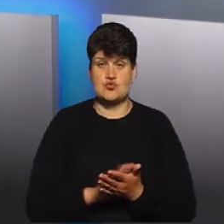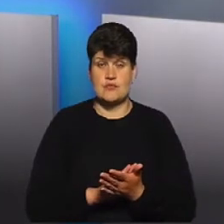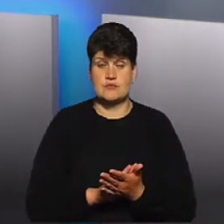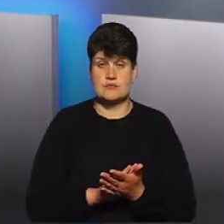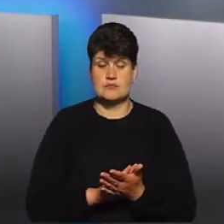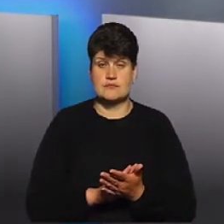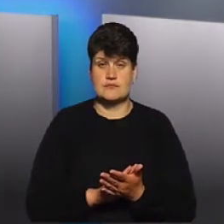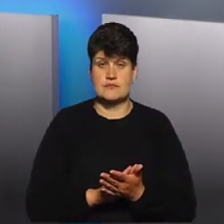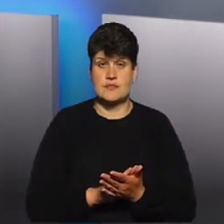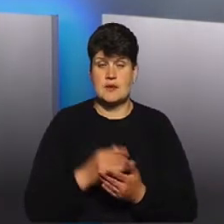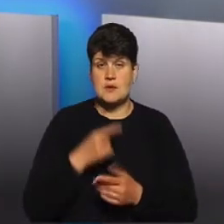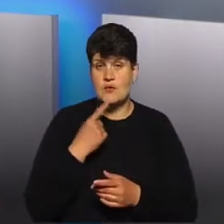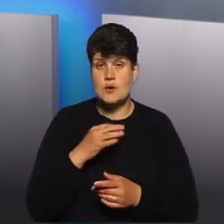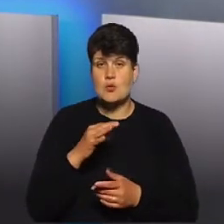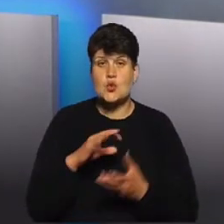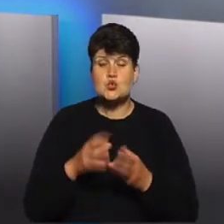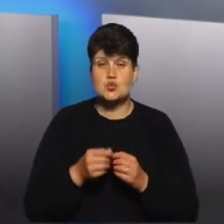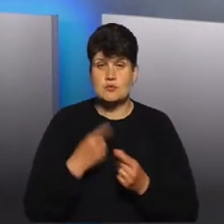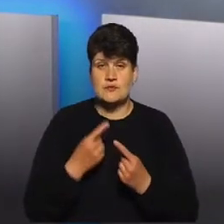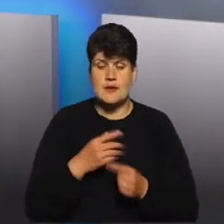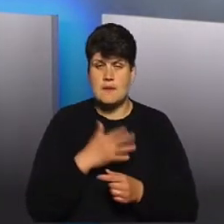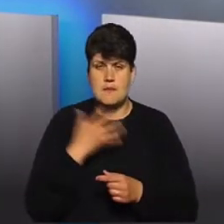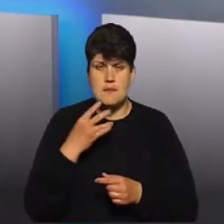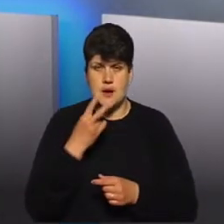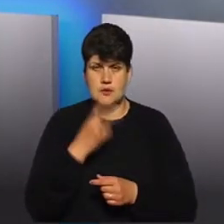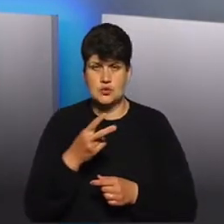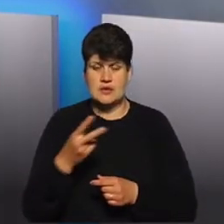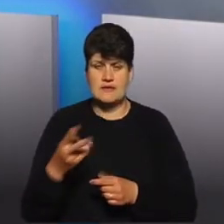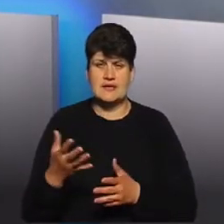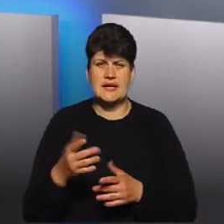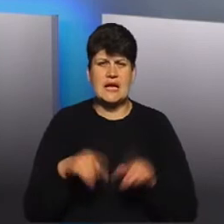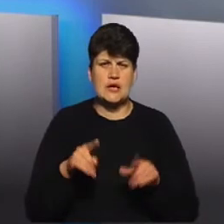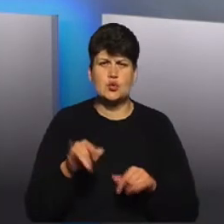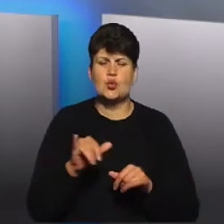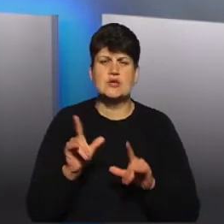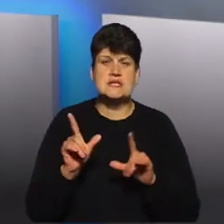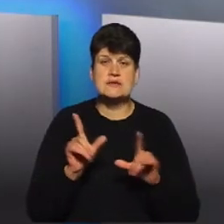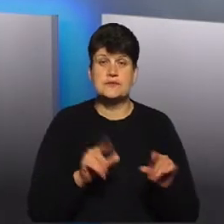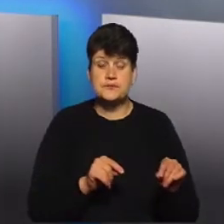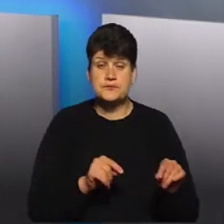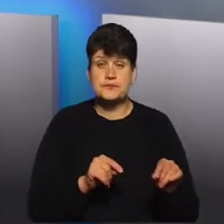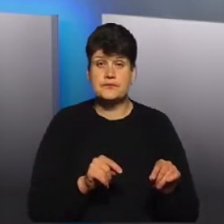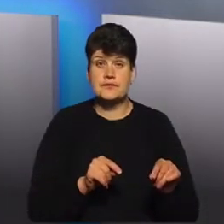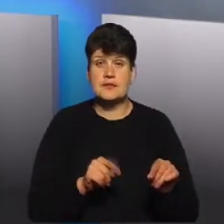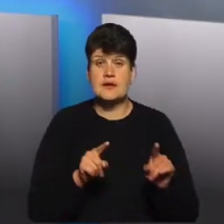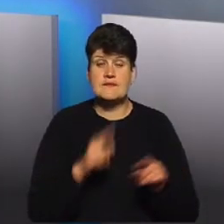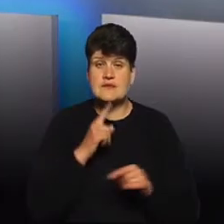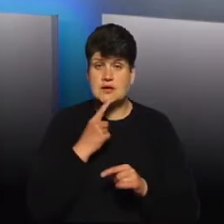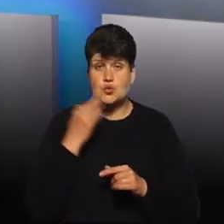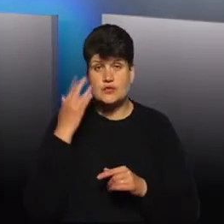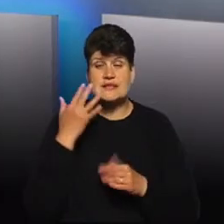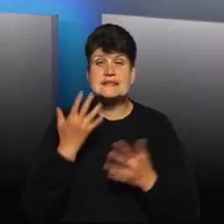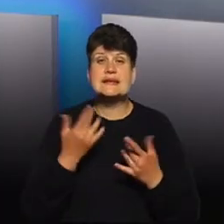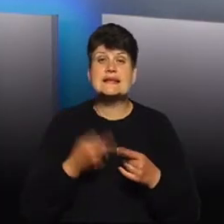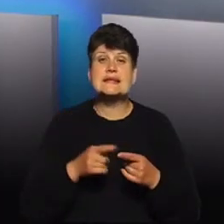суми говорити. Багато просто глядачів дивляться, які от рідко взагалі кудись виїжджають, і їм важко уявити, скільки це, от, не знаю, на відпочинок на 10